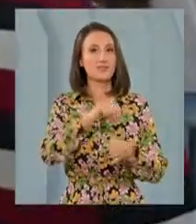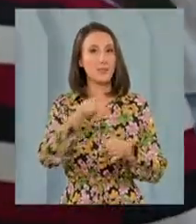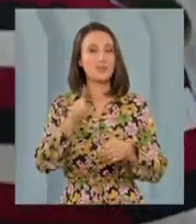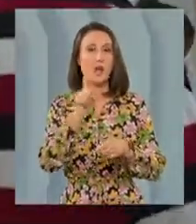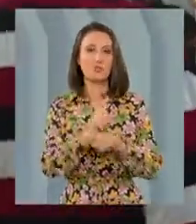motiv